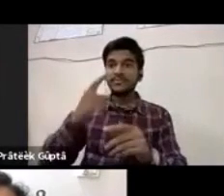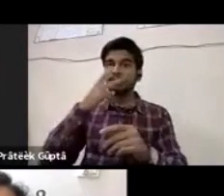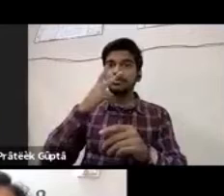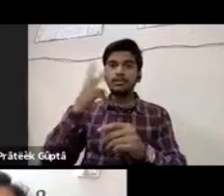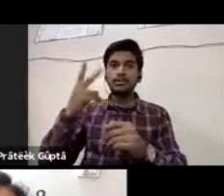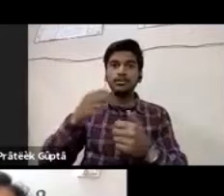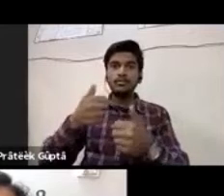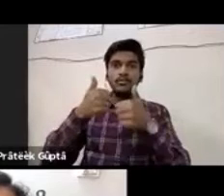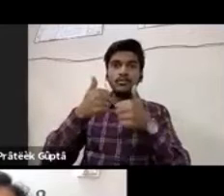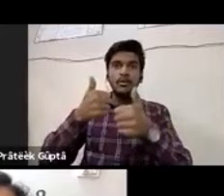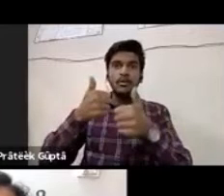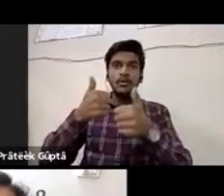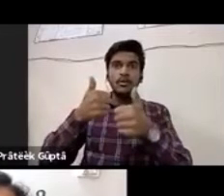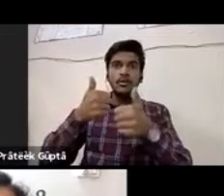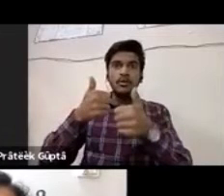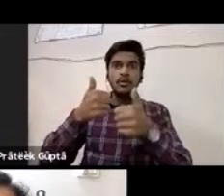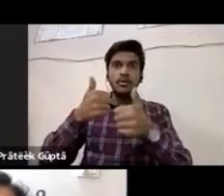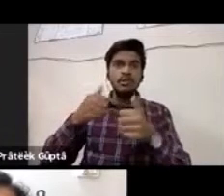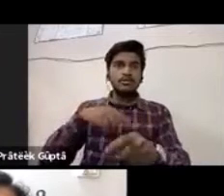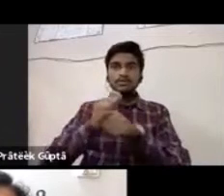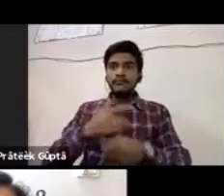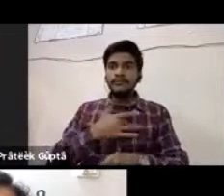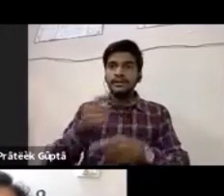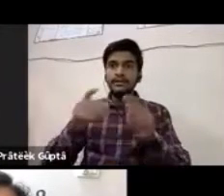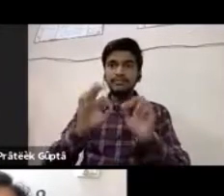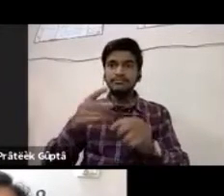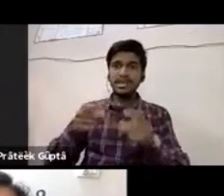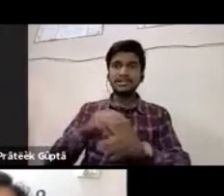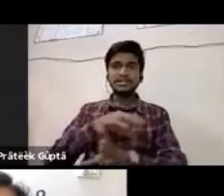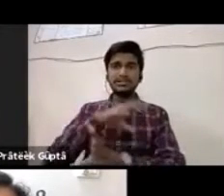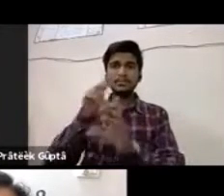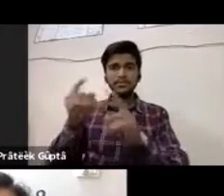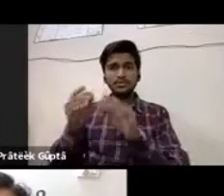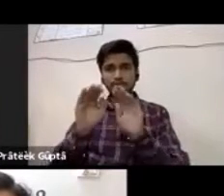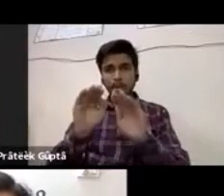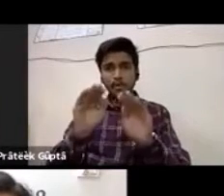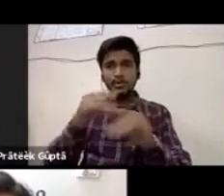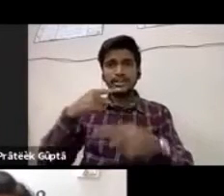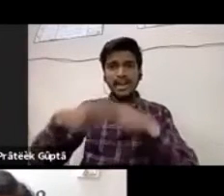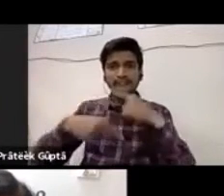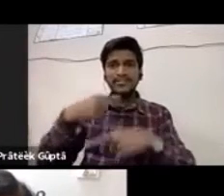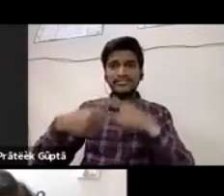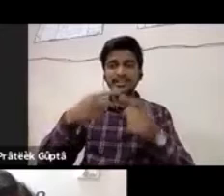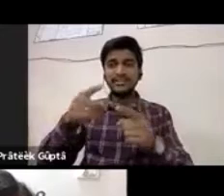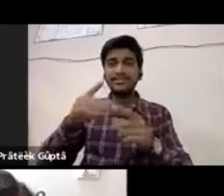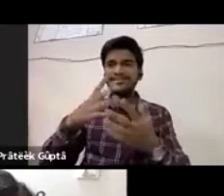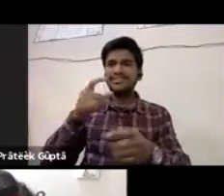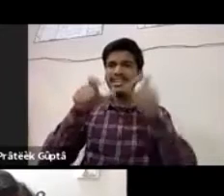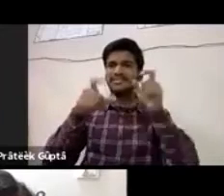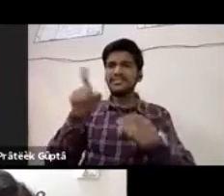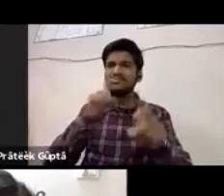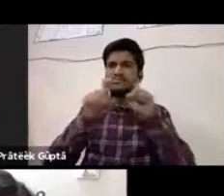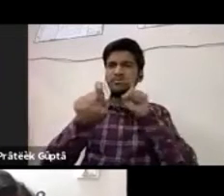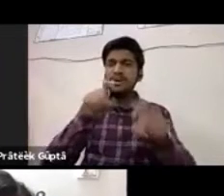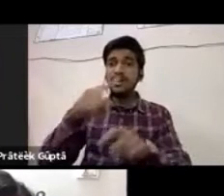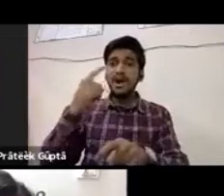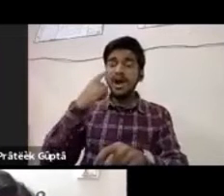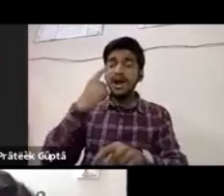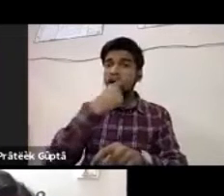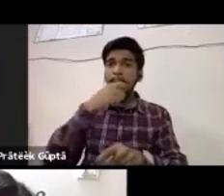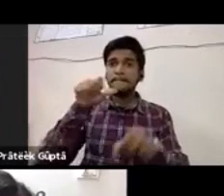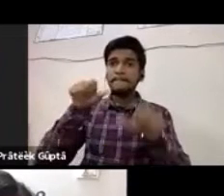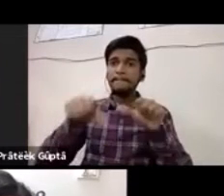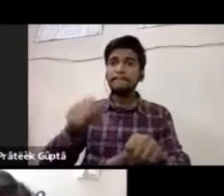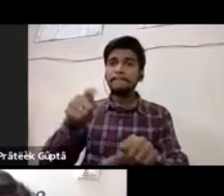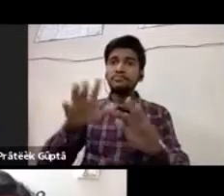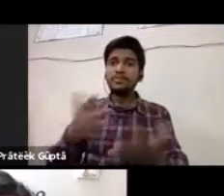ऑफ रिस्पॉन्सिबिलिटी. वहां भी मैनेजमेंट वॉज विलिंग टू पुट सपोर्ट. भाई कुछ लोगों ने सवाल पूछा, भाई आपको आईस की प्रॉब्लम है, आप क्रेडिट बिजनेस में हो, सेंसिटिव